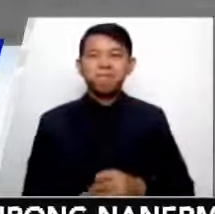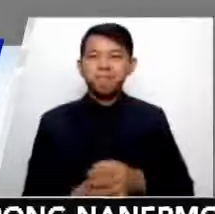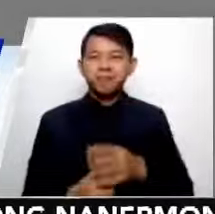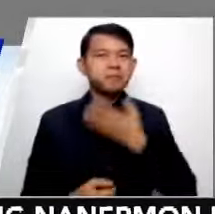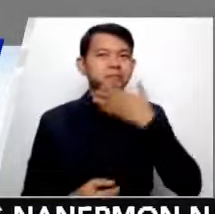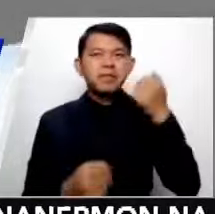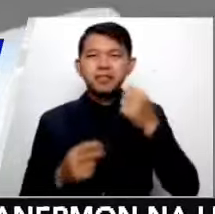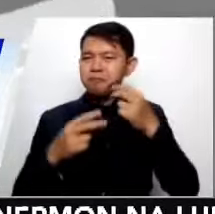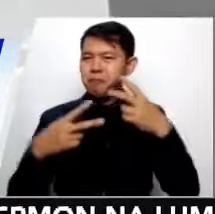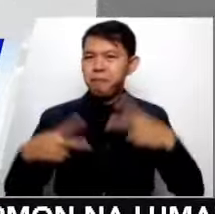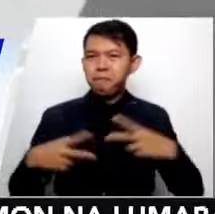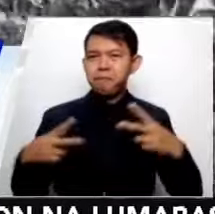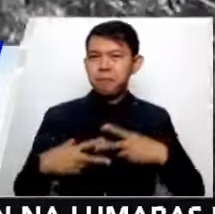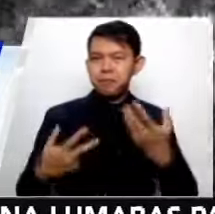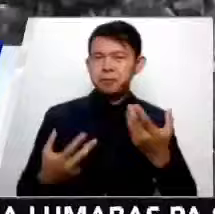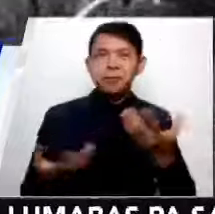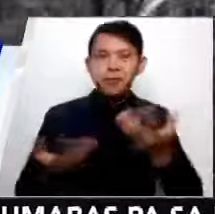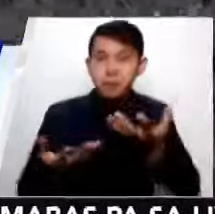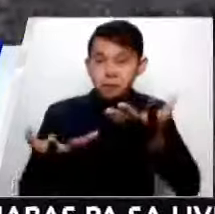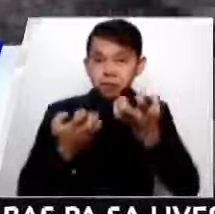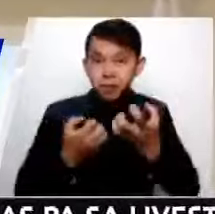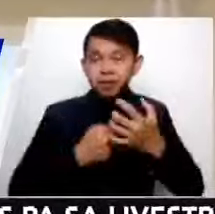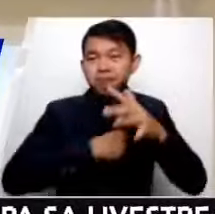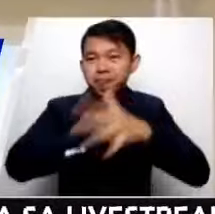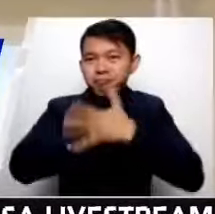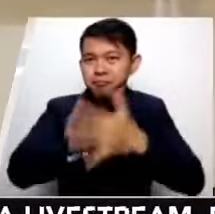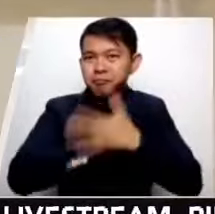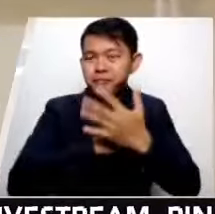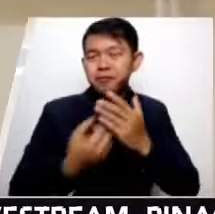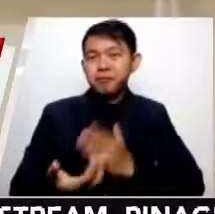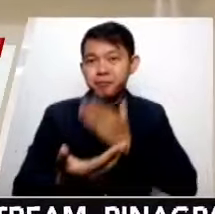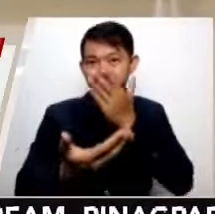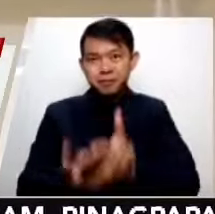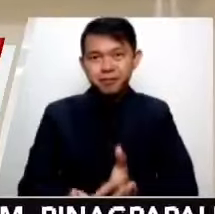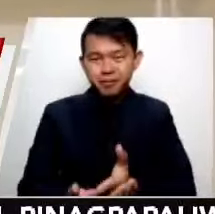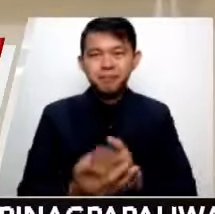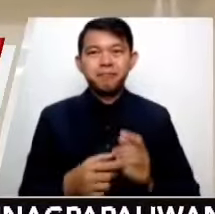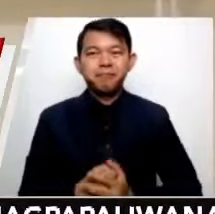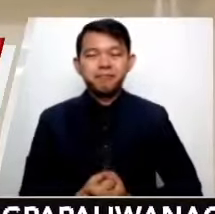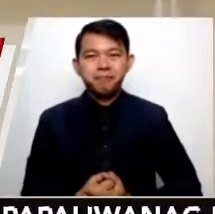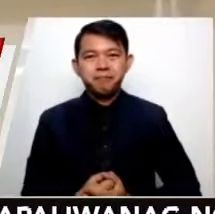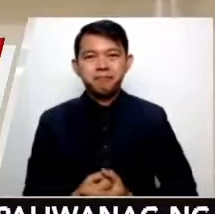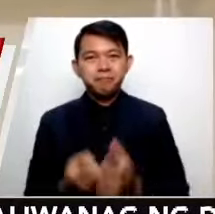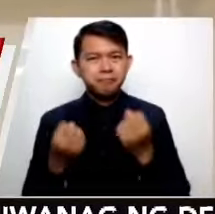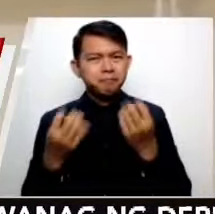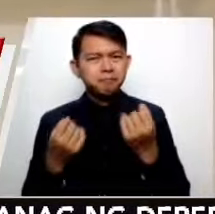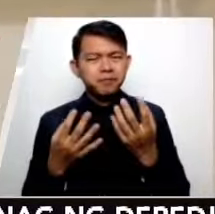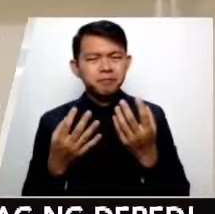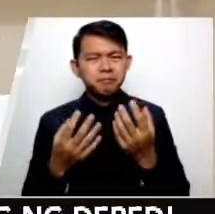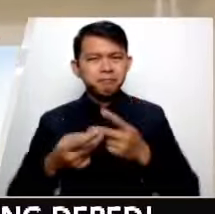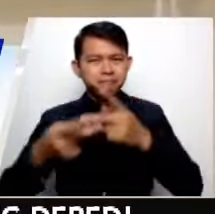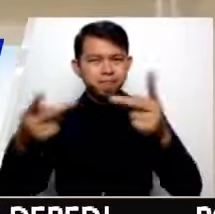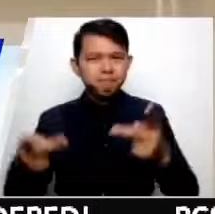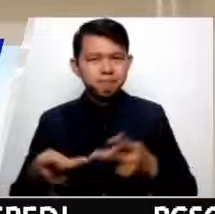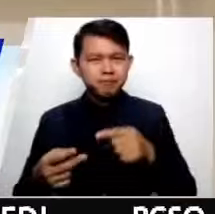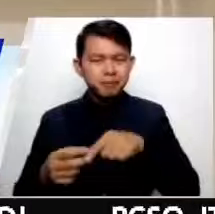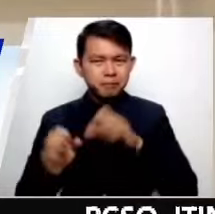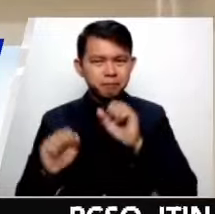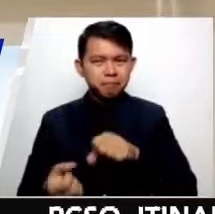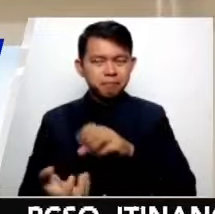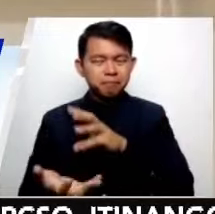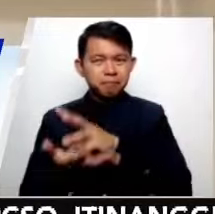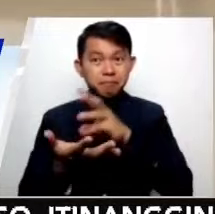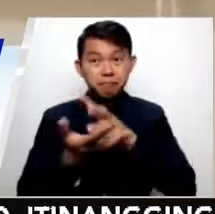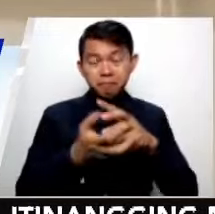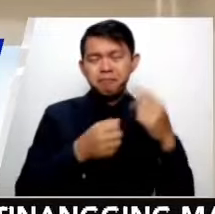mga dagat ng mga person. Ang daming malalapit na side trip na pwede mong puntahan. Hindi lang the best na